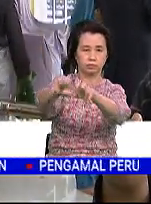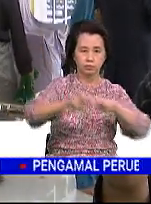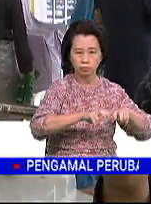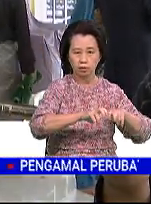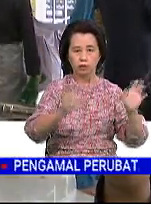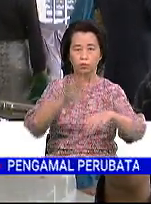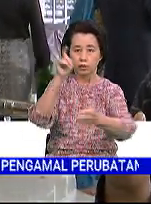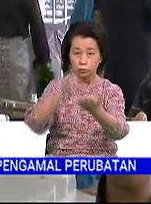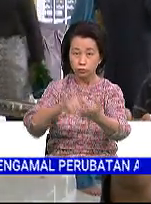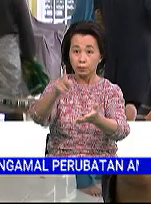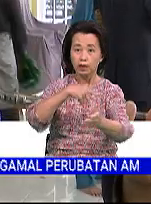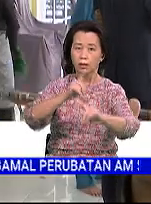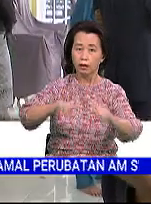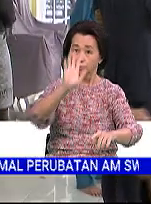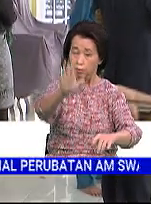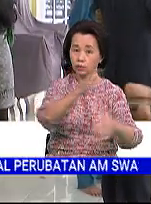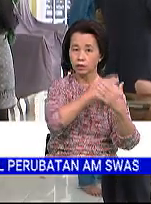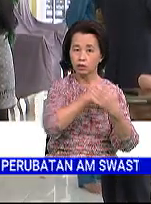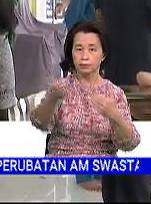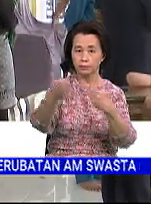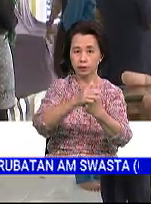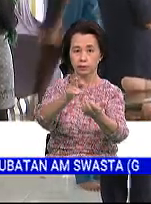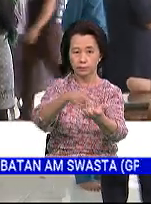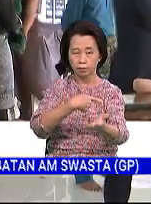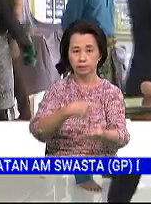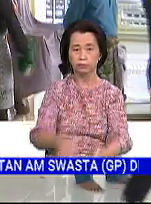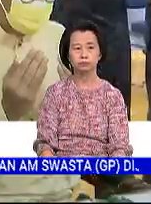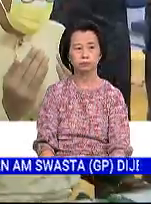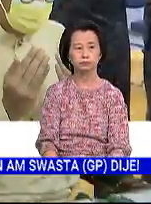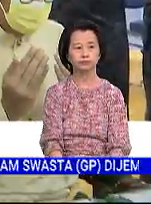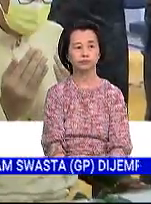supaya mereka bayar, tetapi kepastiannya mereka balik bayar di negeri mereka.